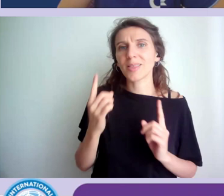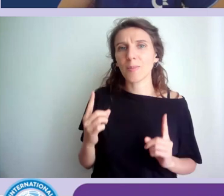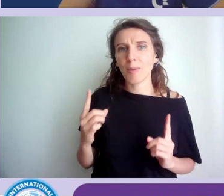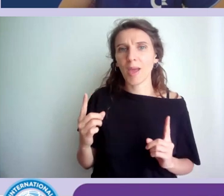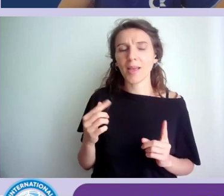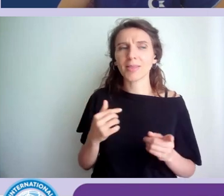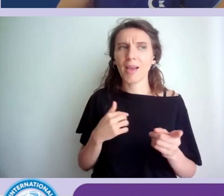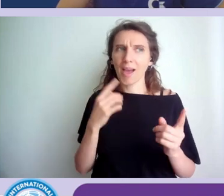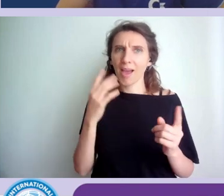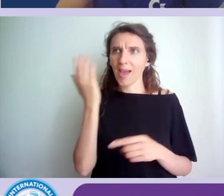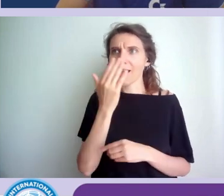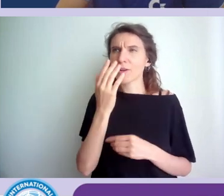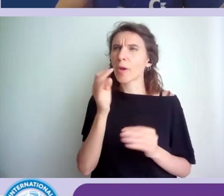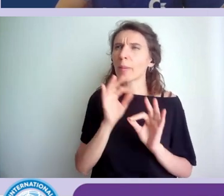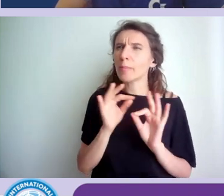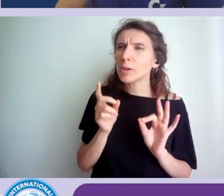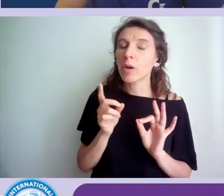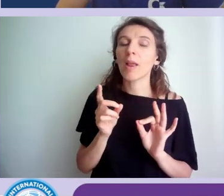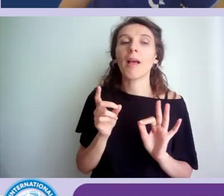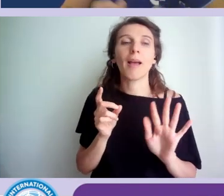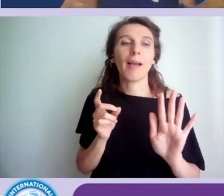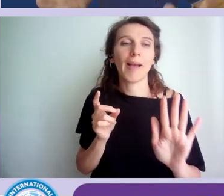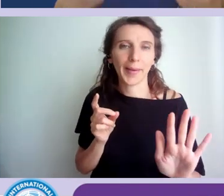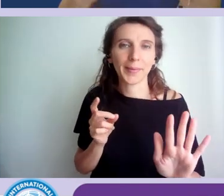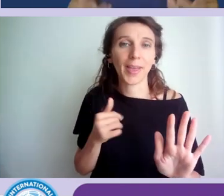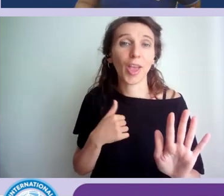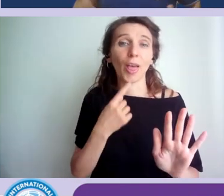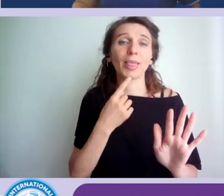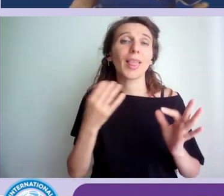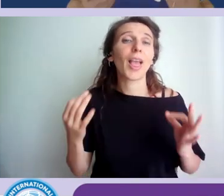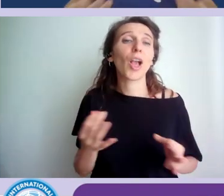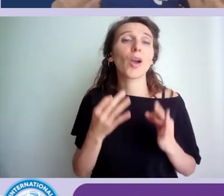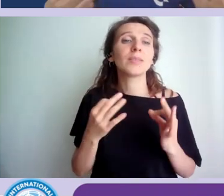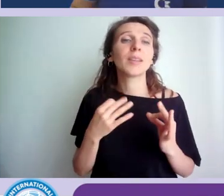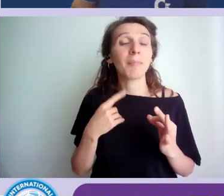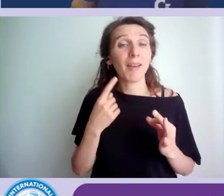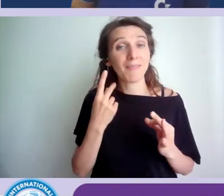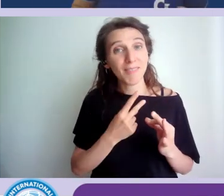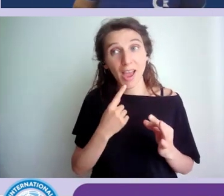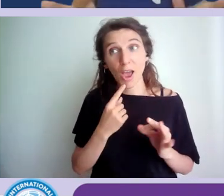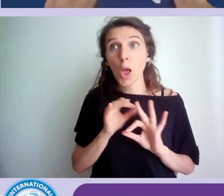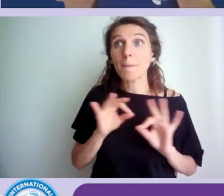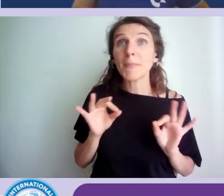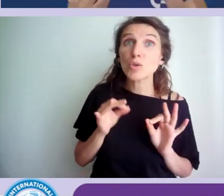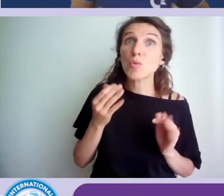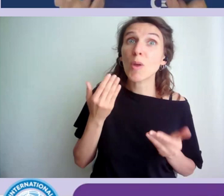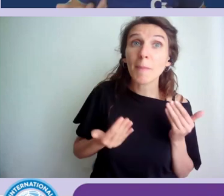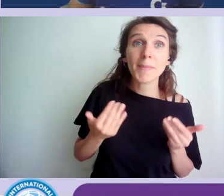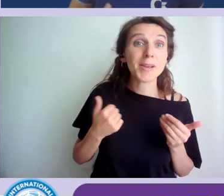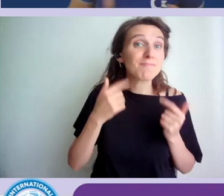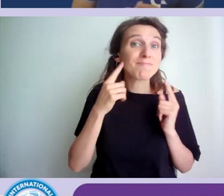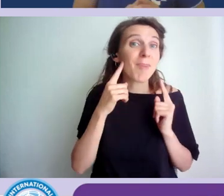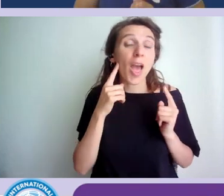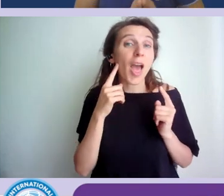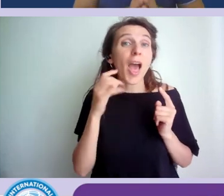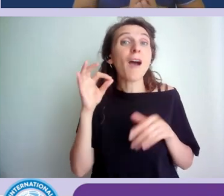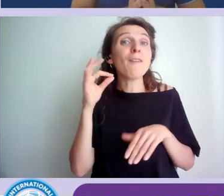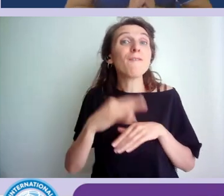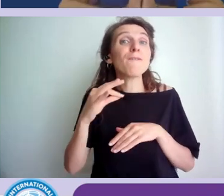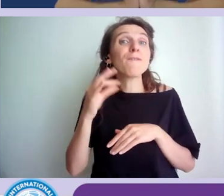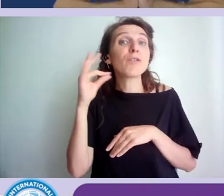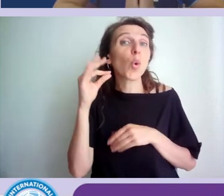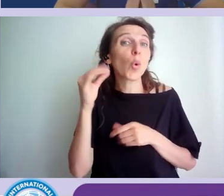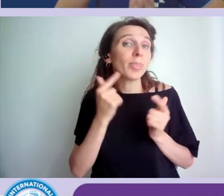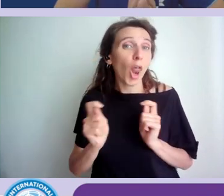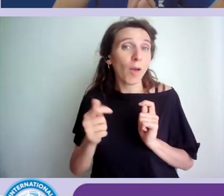ci dicono Quanto pesa l'errore A parte che la battuta che facciamo è non sono un fruttivendolo non peso gli errori quindi